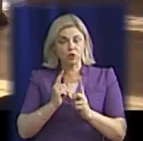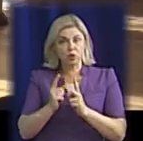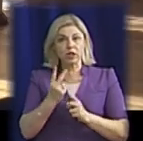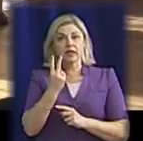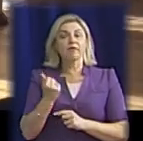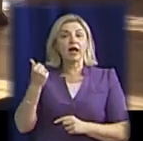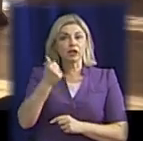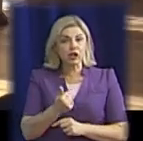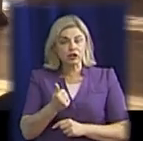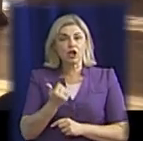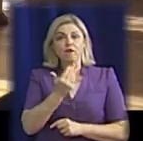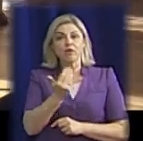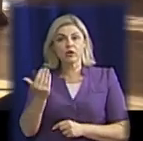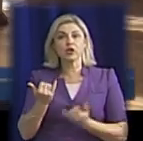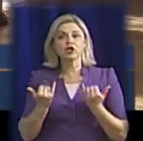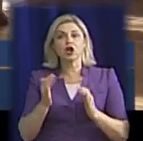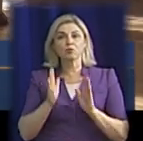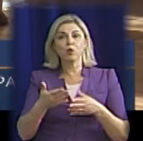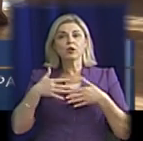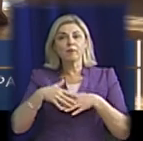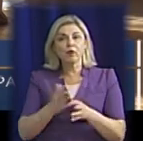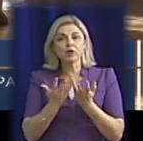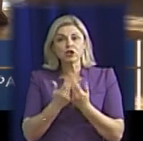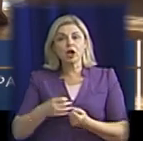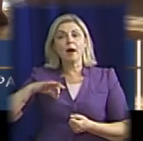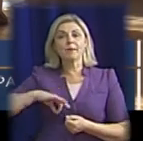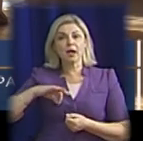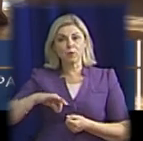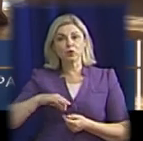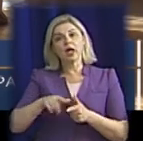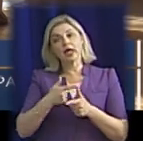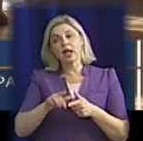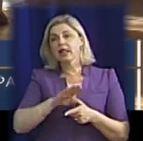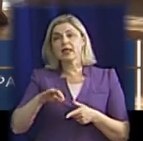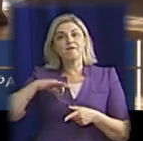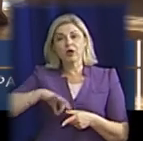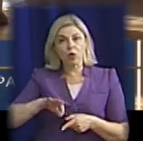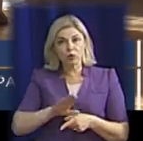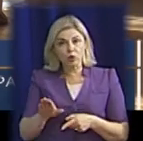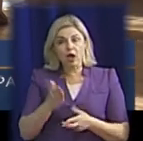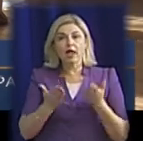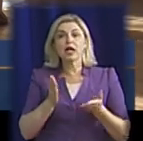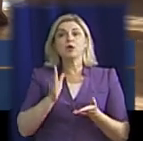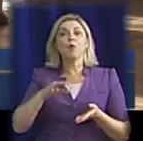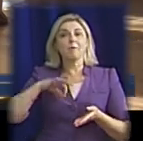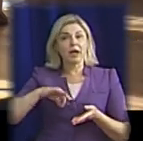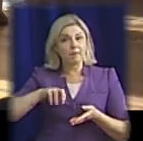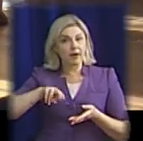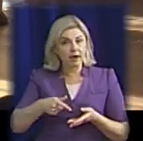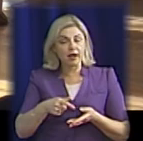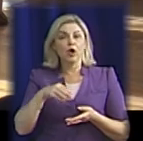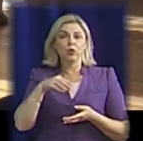тижні вони будуть час підраховувати, прибутковий цей маршрут чи не прибутковий. І якщо він буде прибутковий, то вони